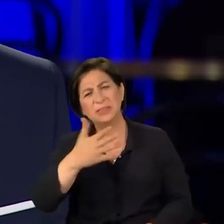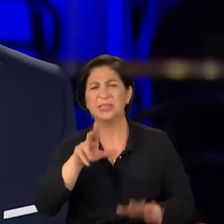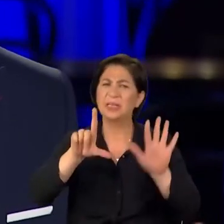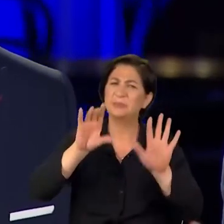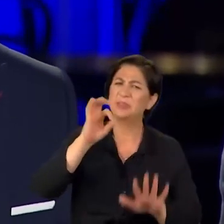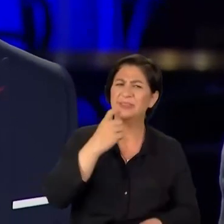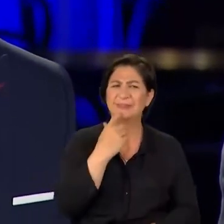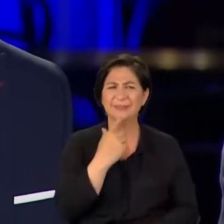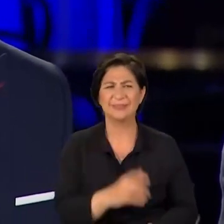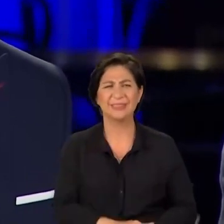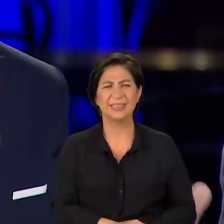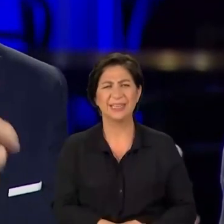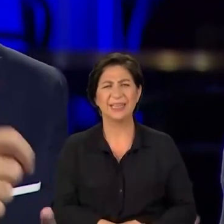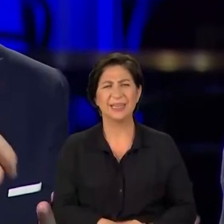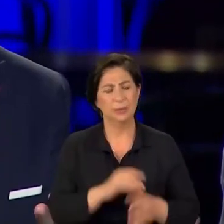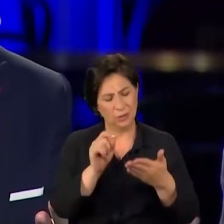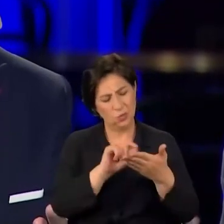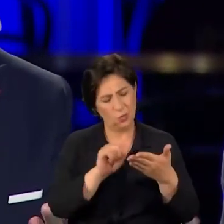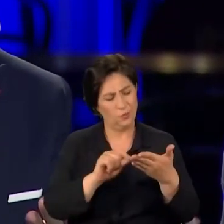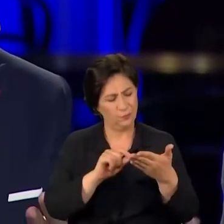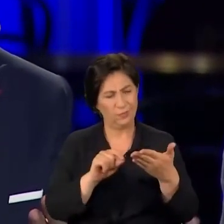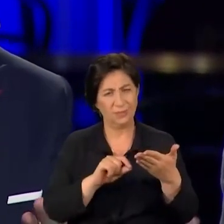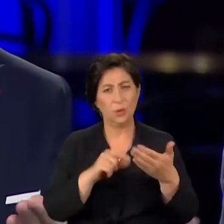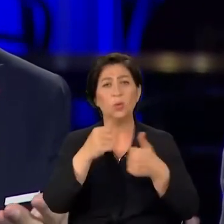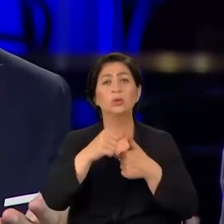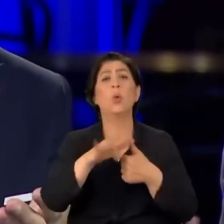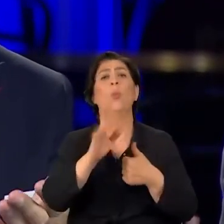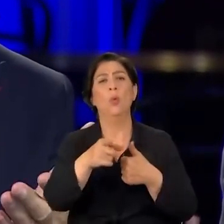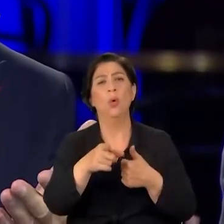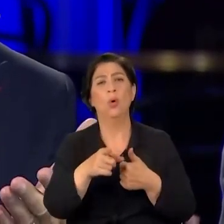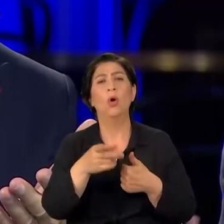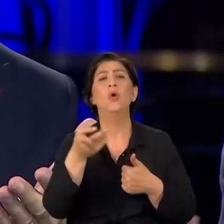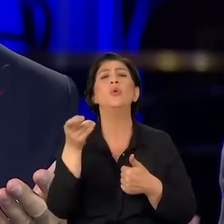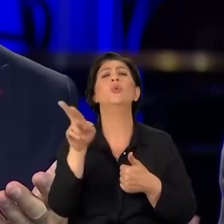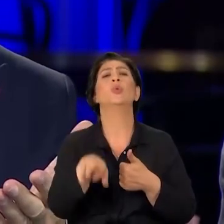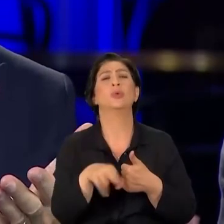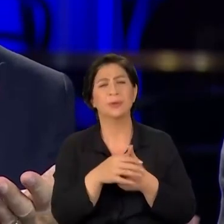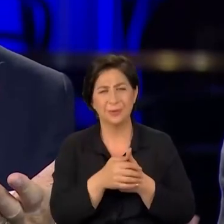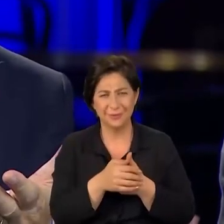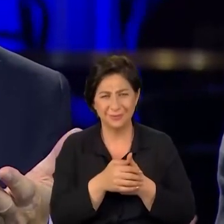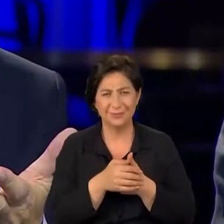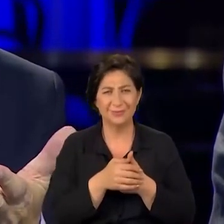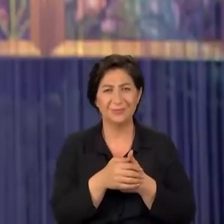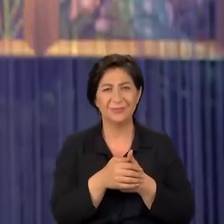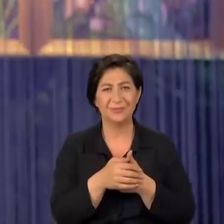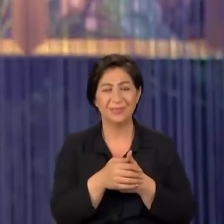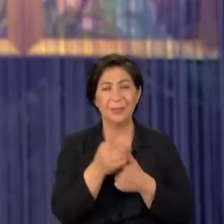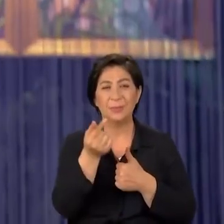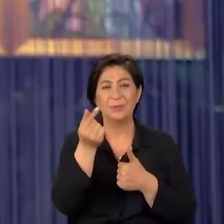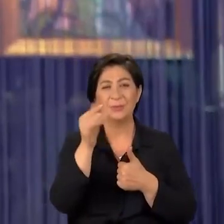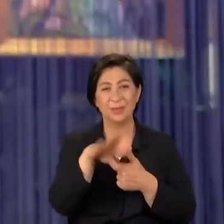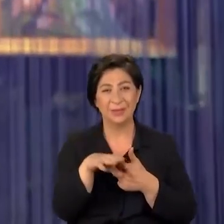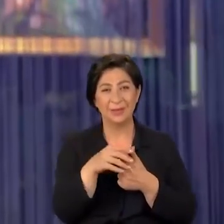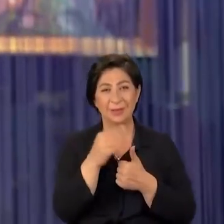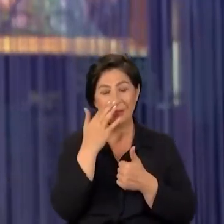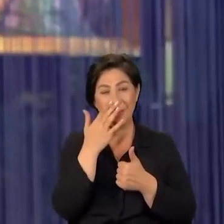bir kadın. Onu tabii yazıyor kardeşim. Hocan yok mu diyor. Üldü o diyor. Biraz sonra